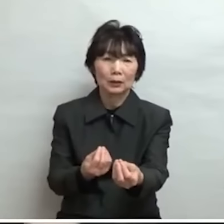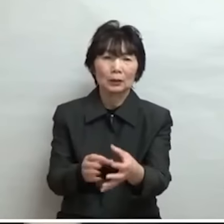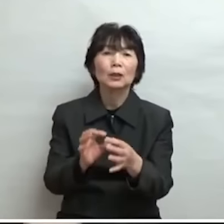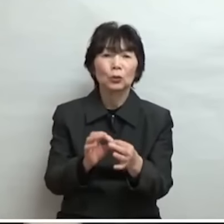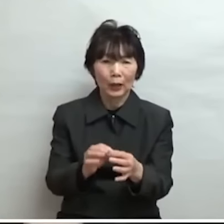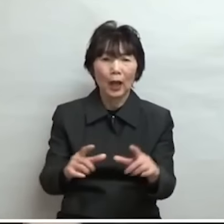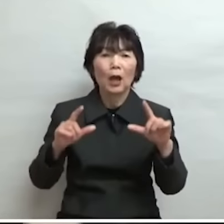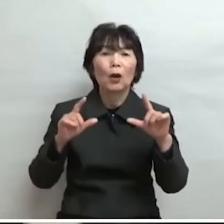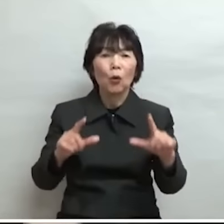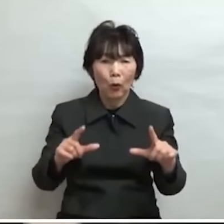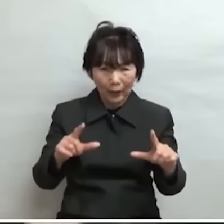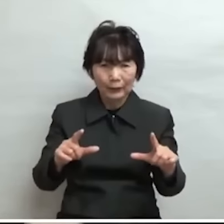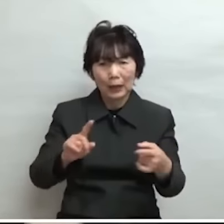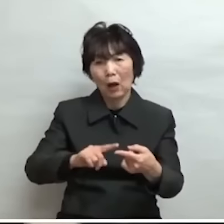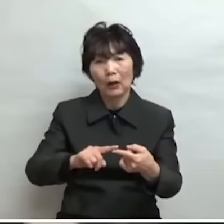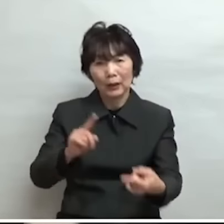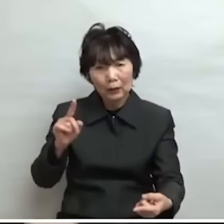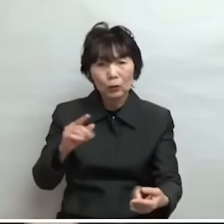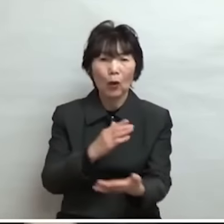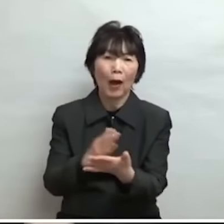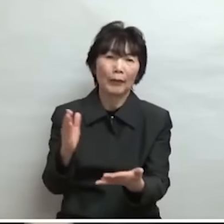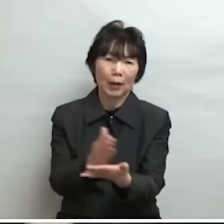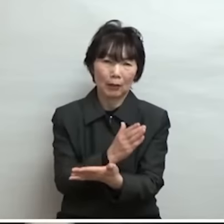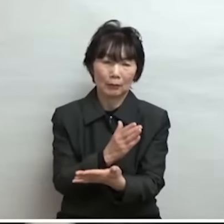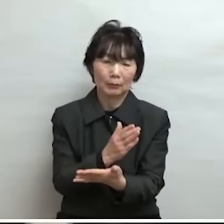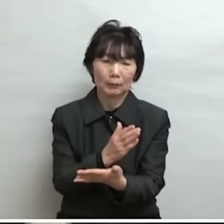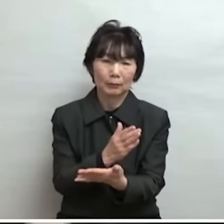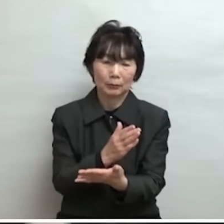公園施設には該当しないという判断をしてございます。